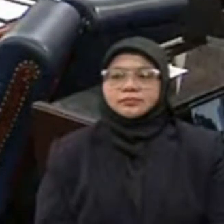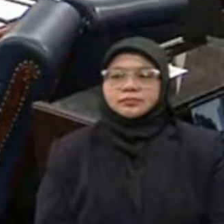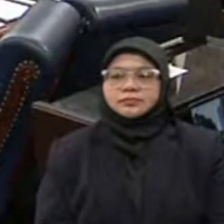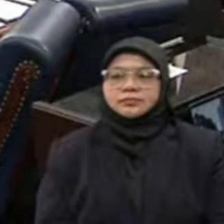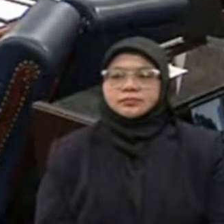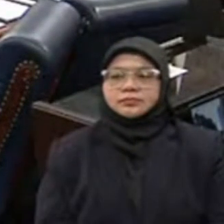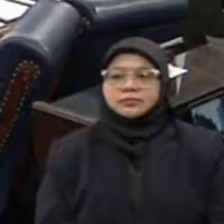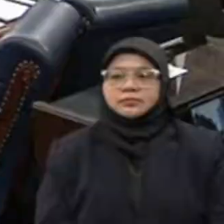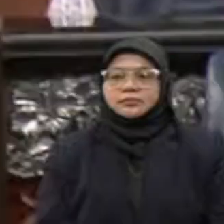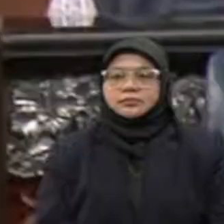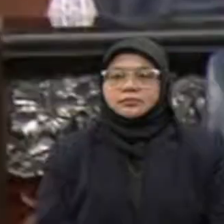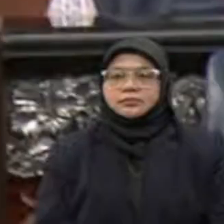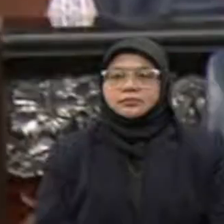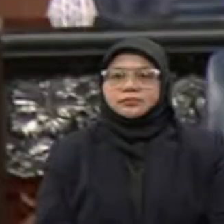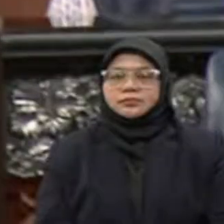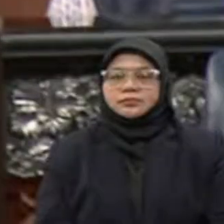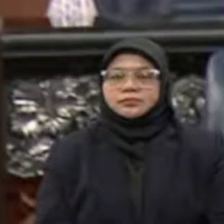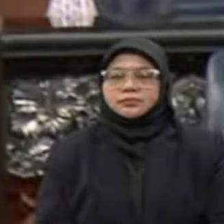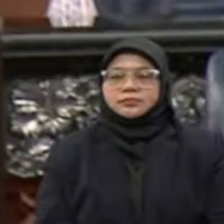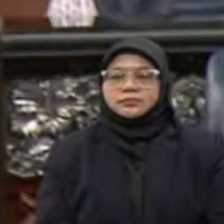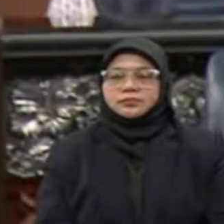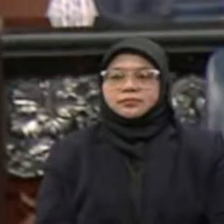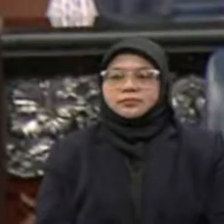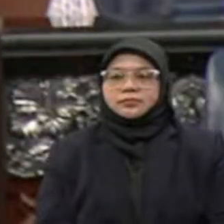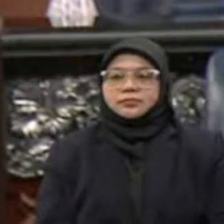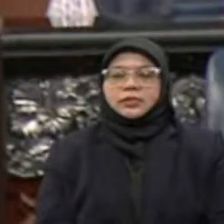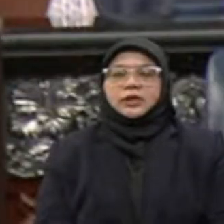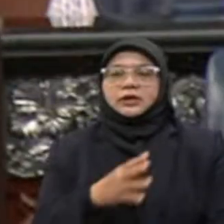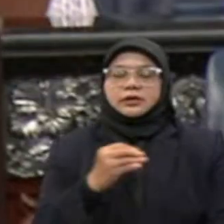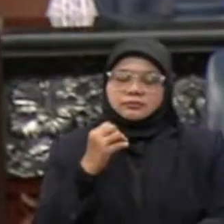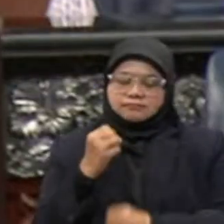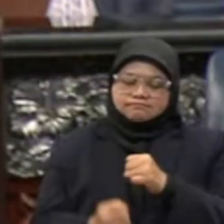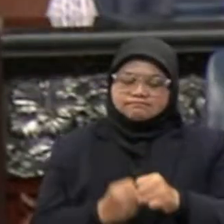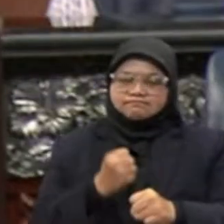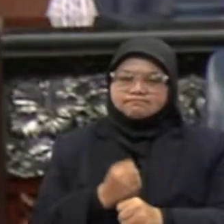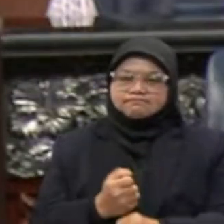dalam banyak tahun Malaysia